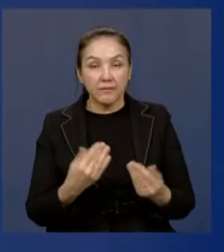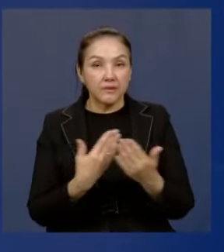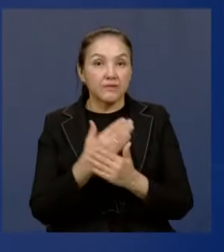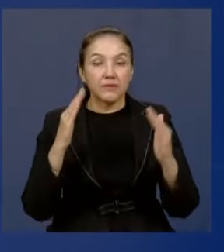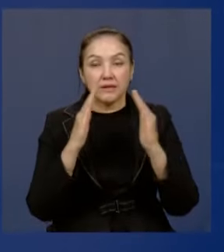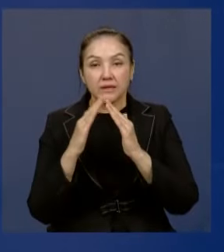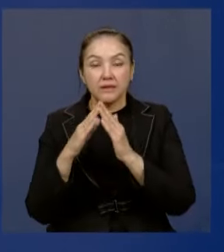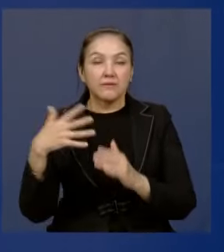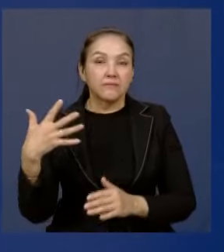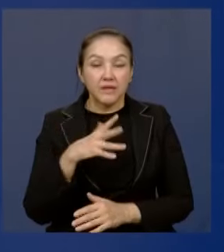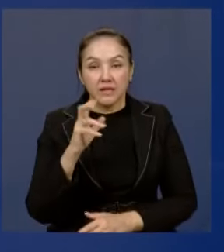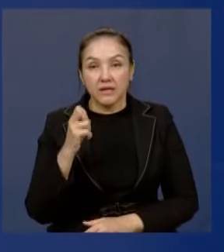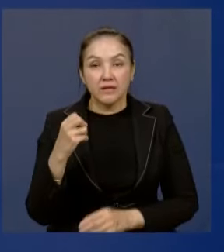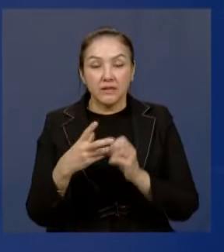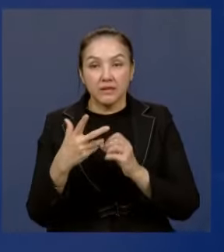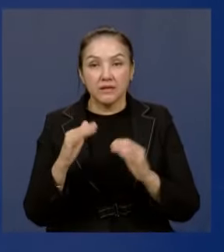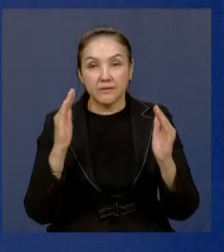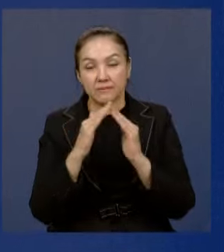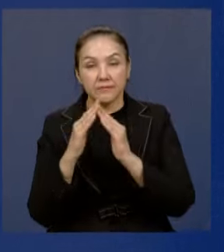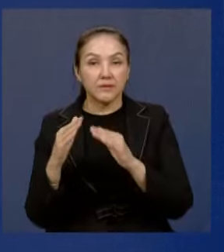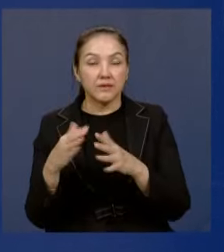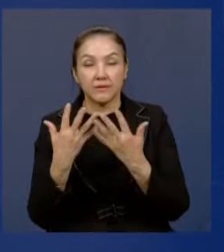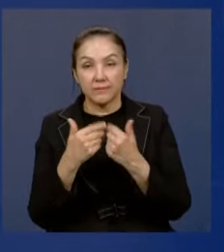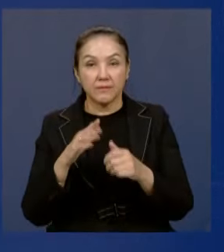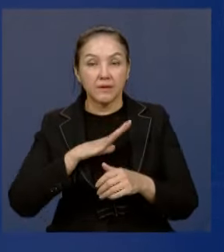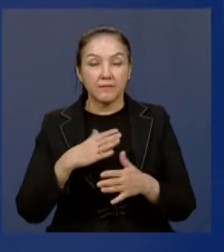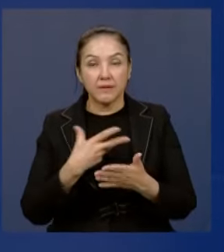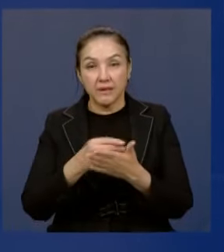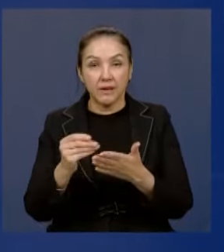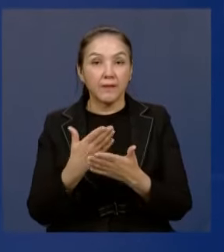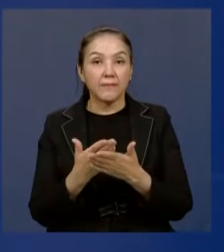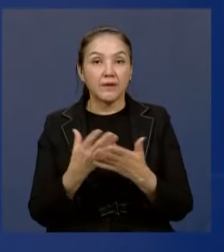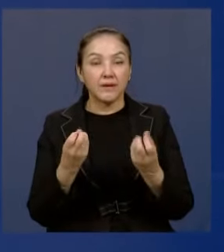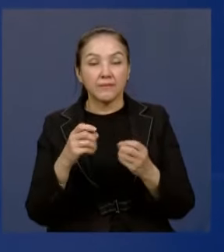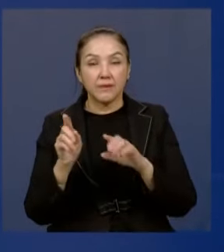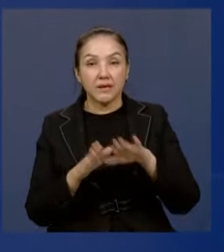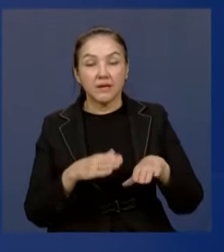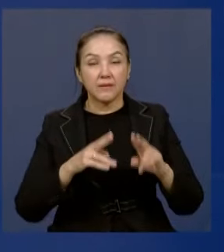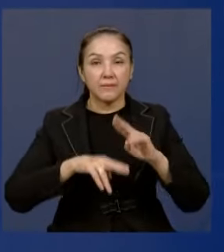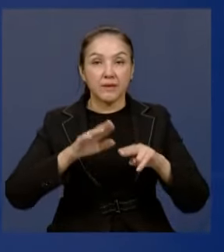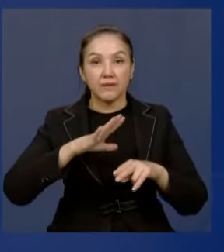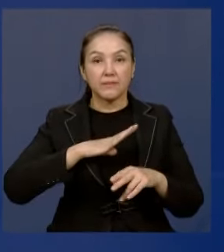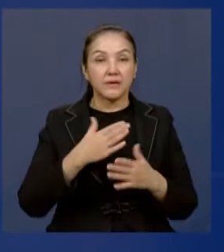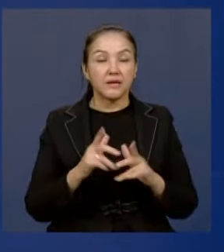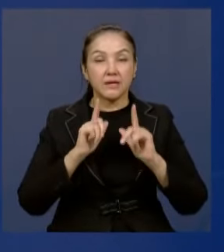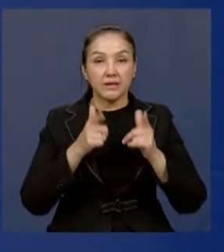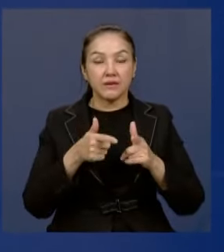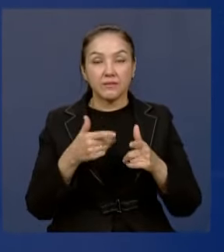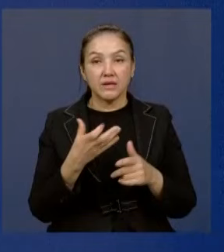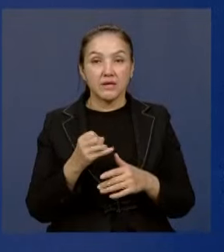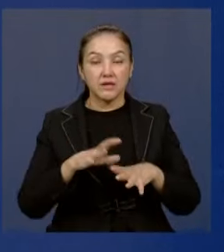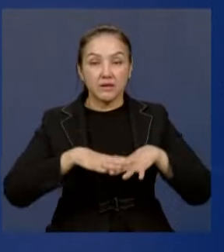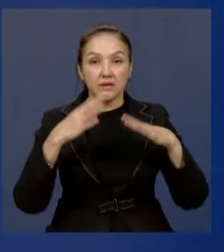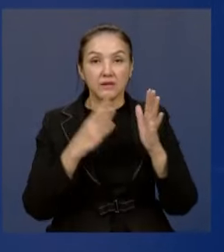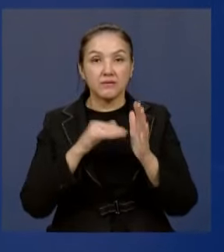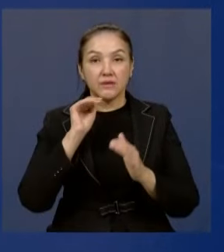жильё 5313 домов из этого количества были приобретены остальные были построены согласно статистике более